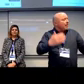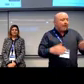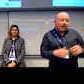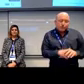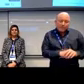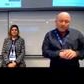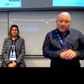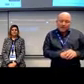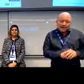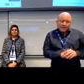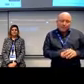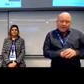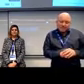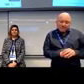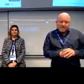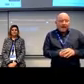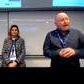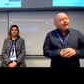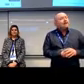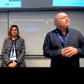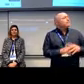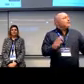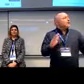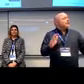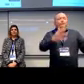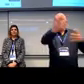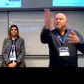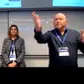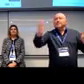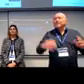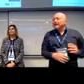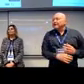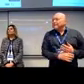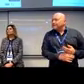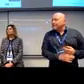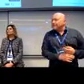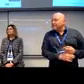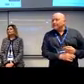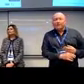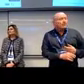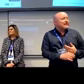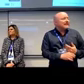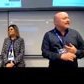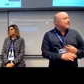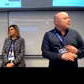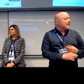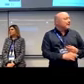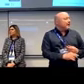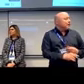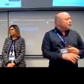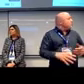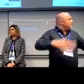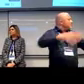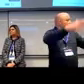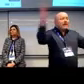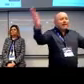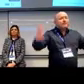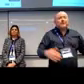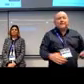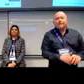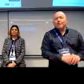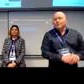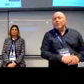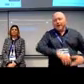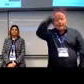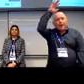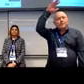La mise en page d'un manuel est quand même un défi. Et j'imagine qu'il y a quelques personnes ici qui ont déjà écrit des manuels où la